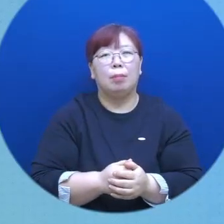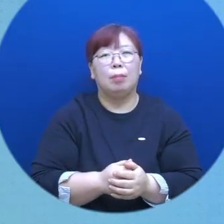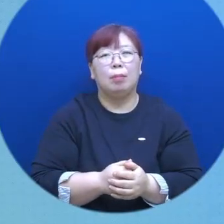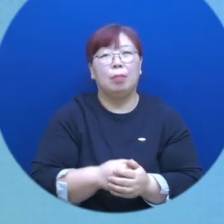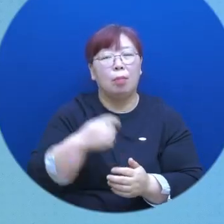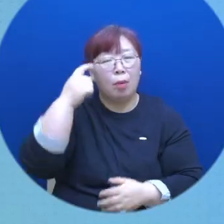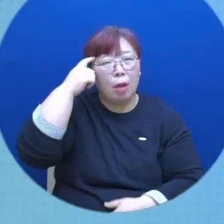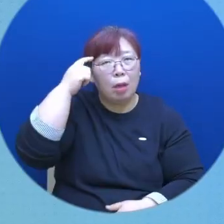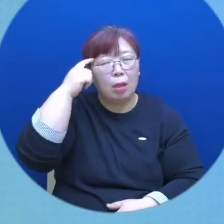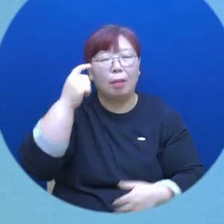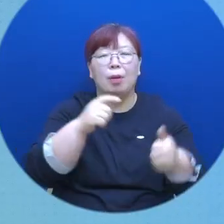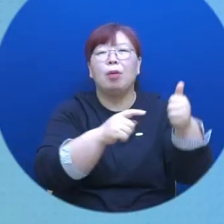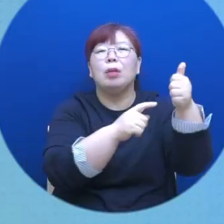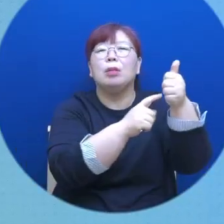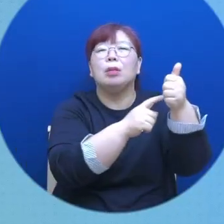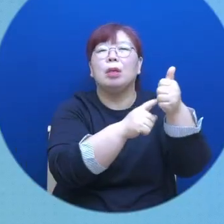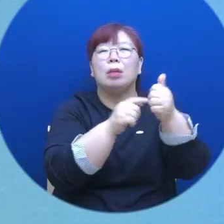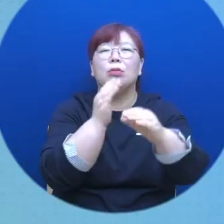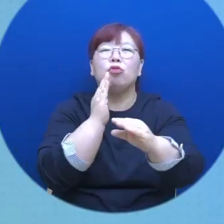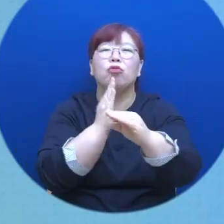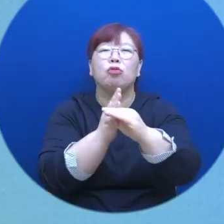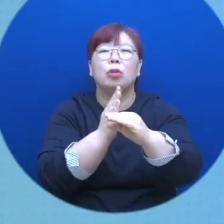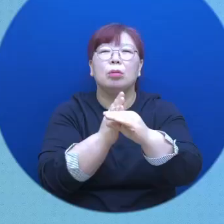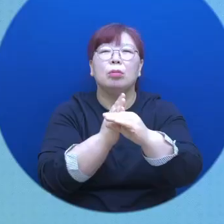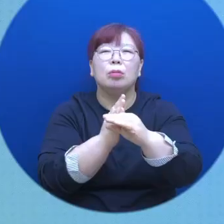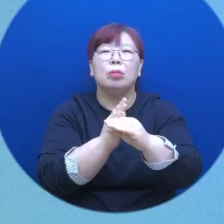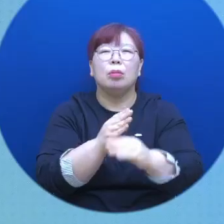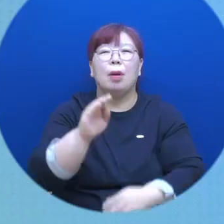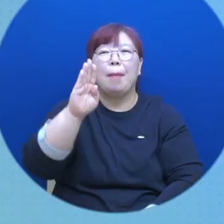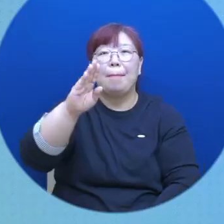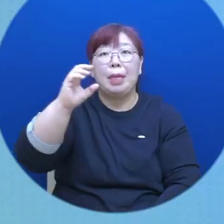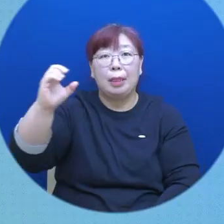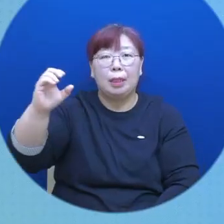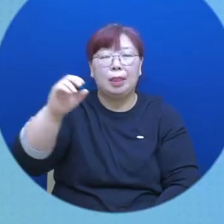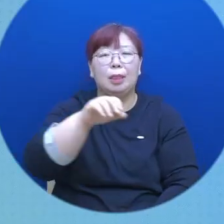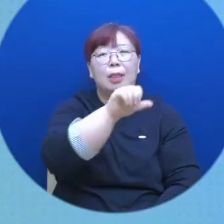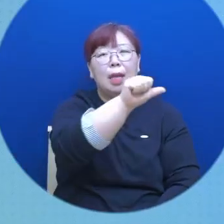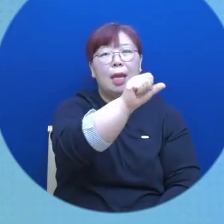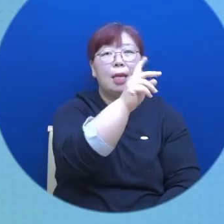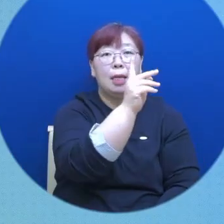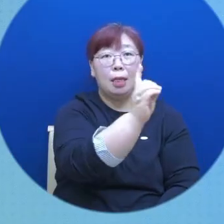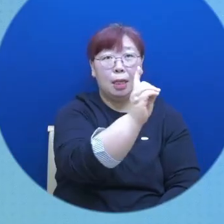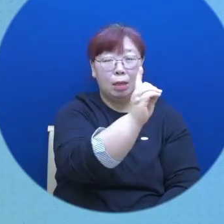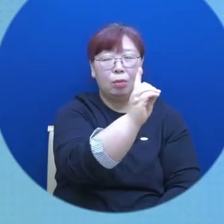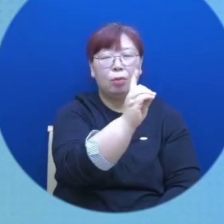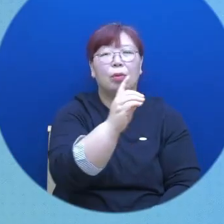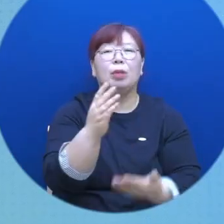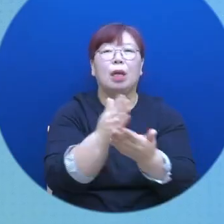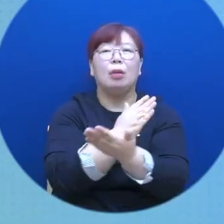고넬료를 중심해서 BC와 AD로 갈라지는